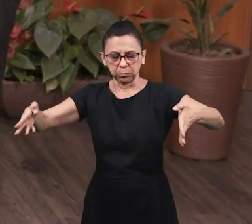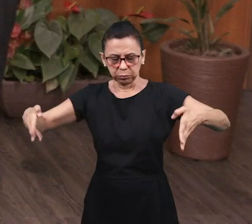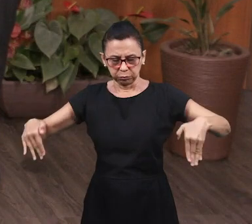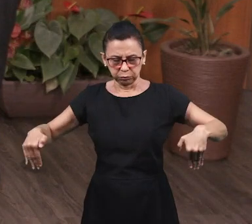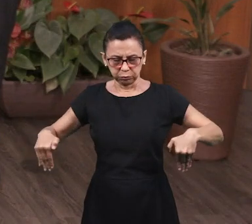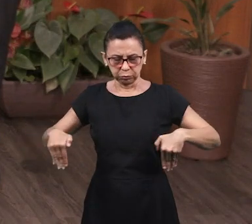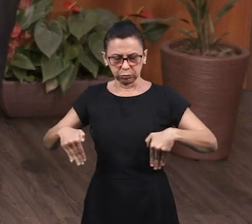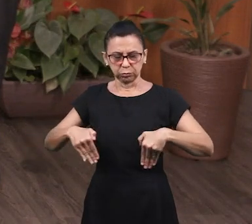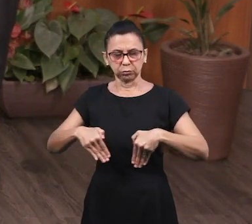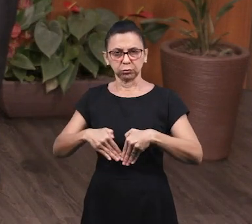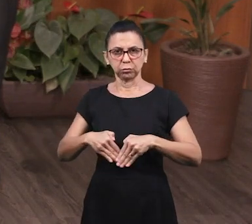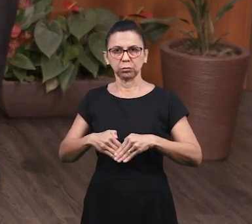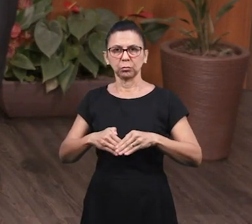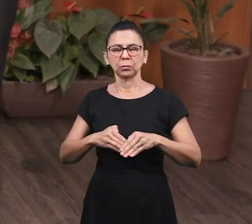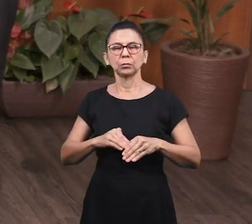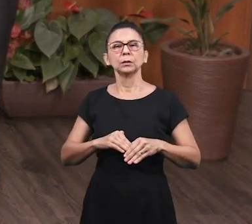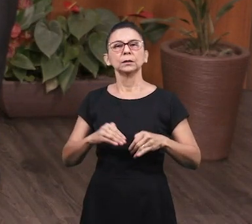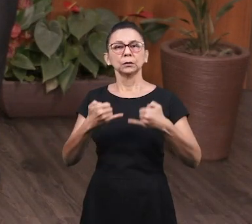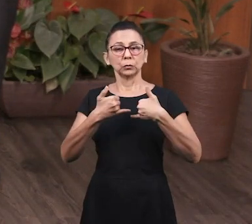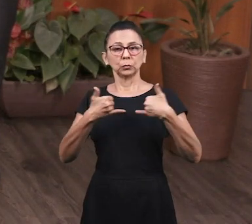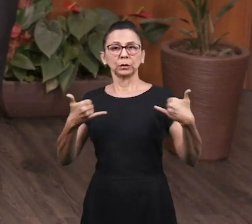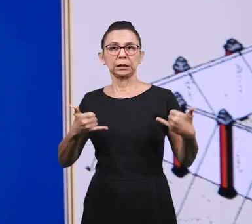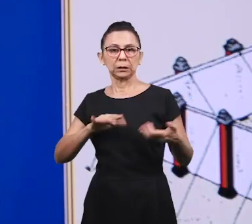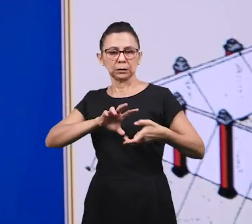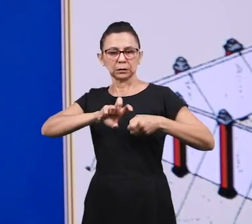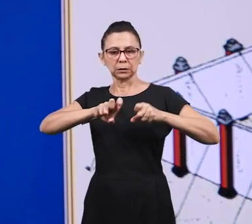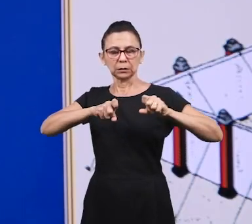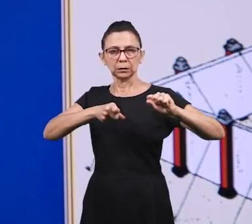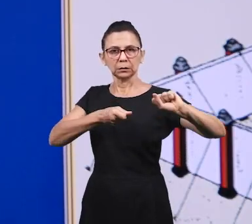lin, de fin lin